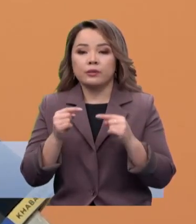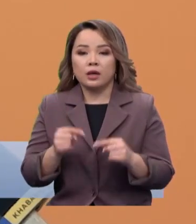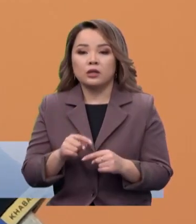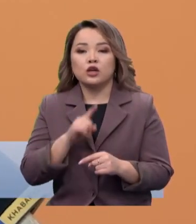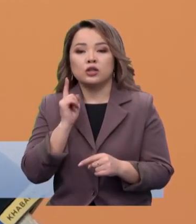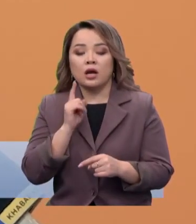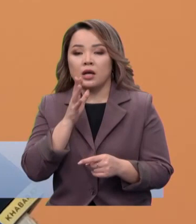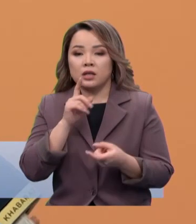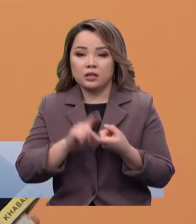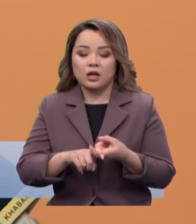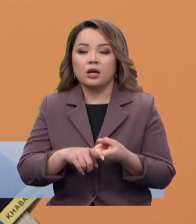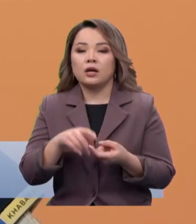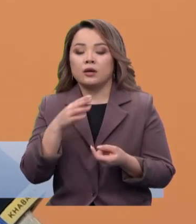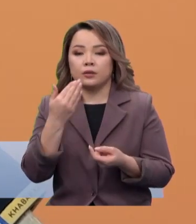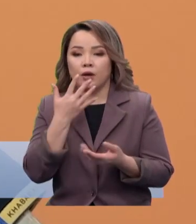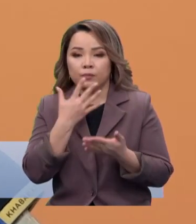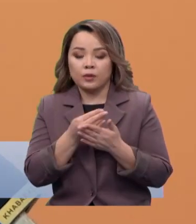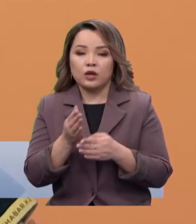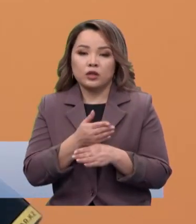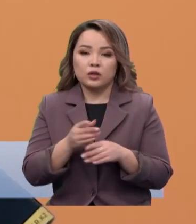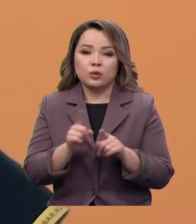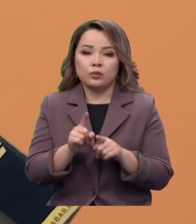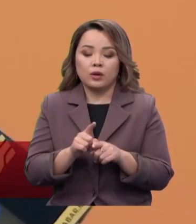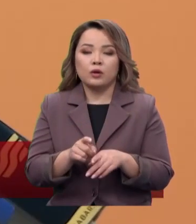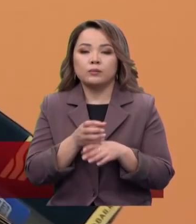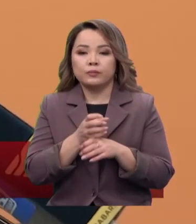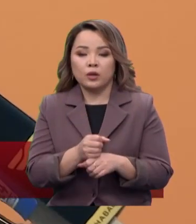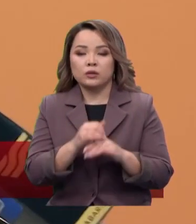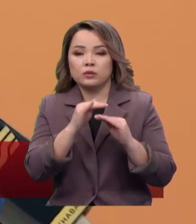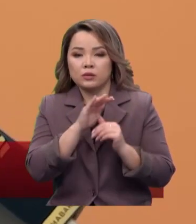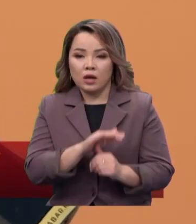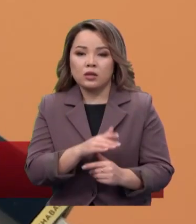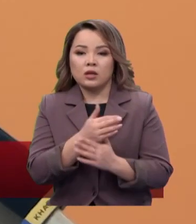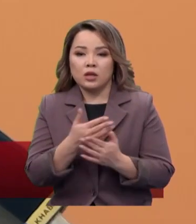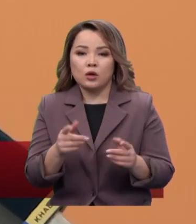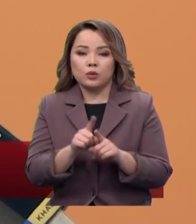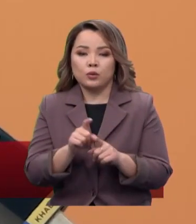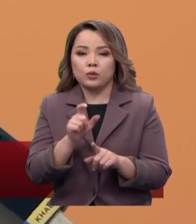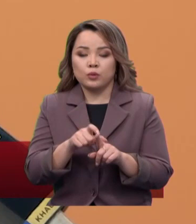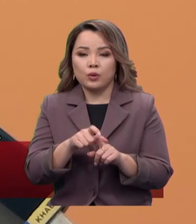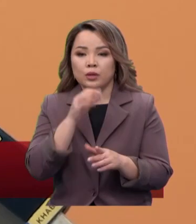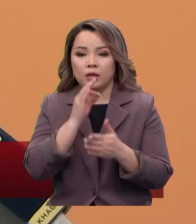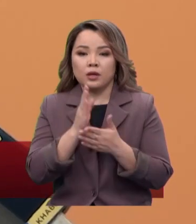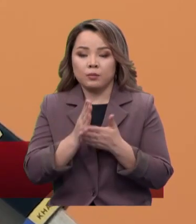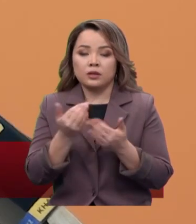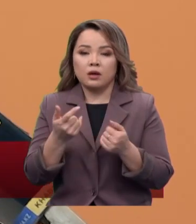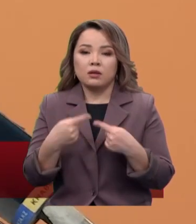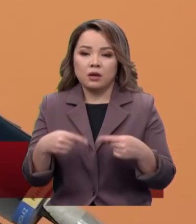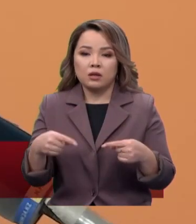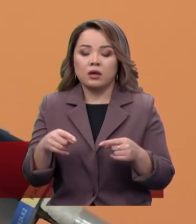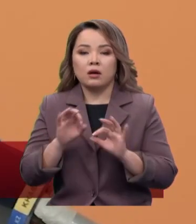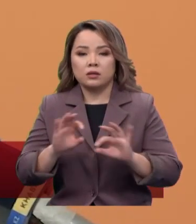жасына байланысты, жынысына байланысты, басқа да себептерге байланысты дискриминацияға жол берілмейді, тыйым салынған деп айтқанымызбен, кейбір жерлерде,